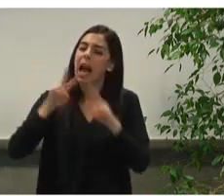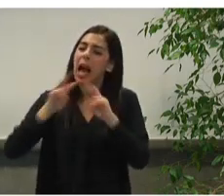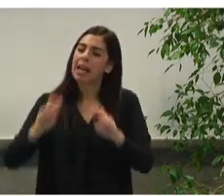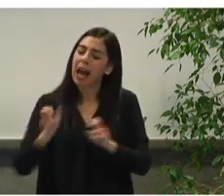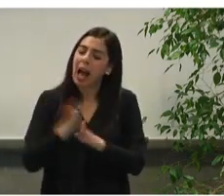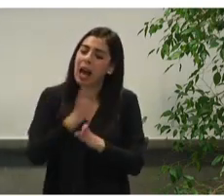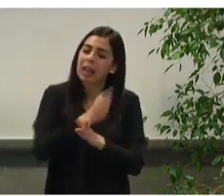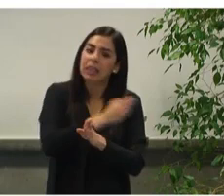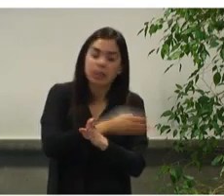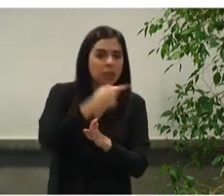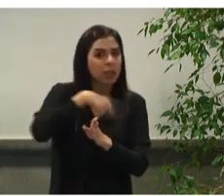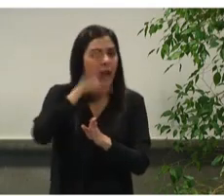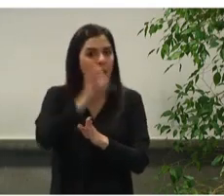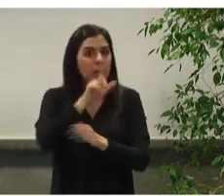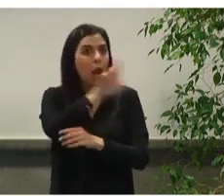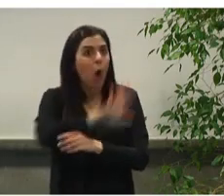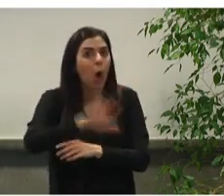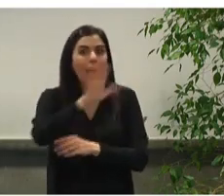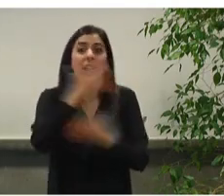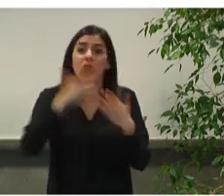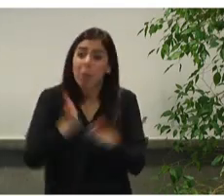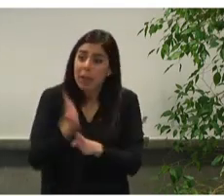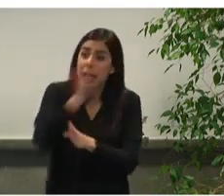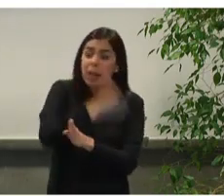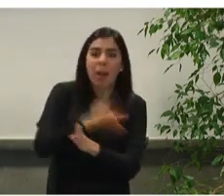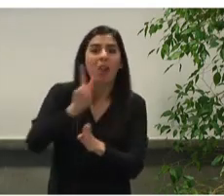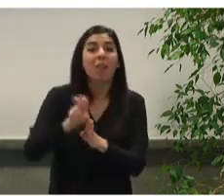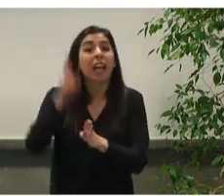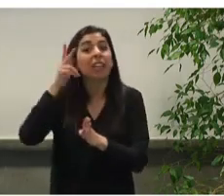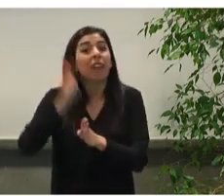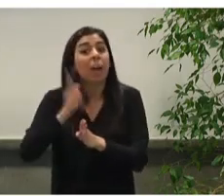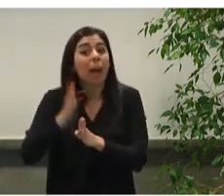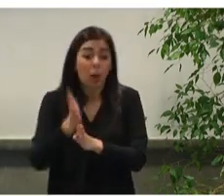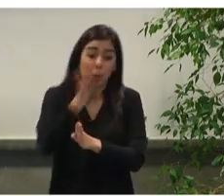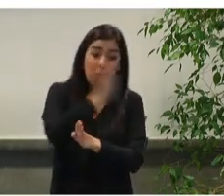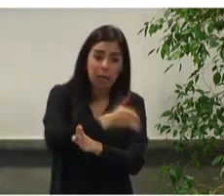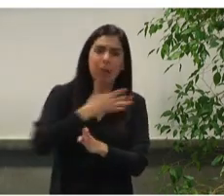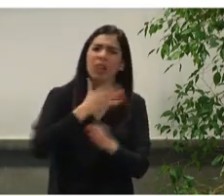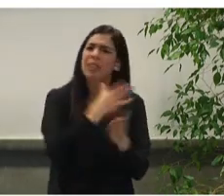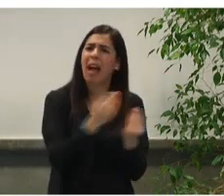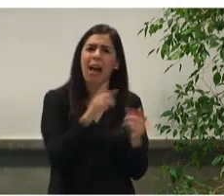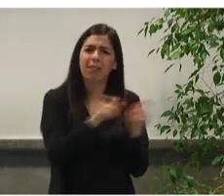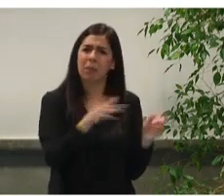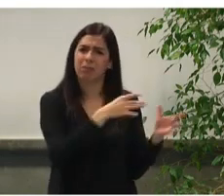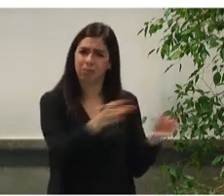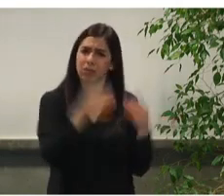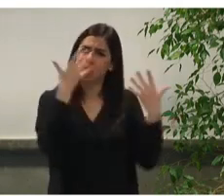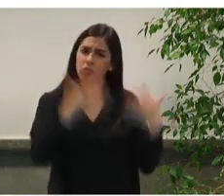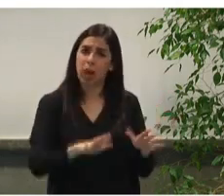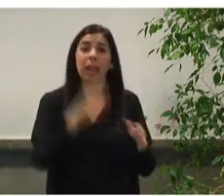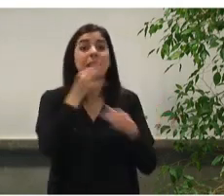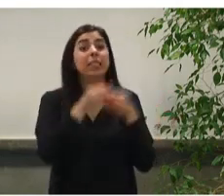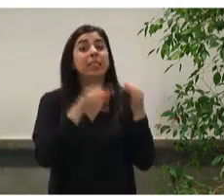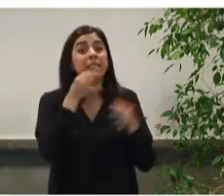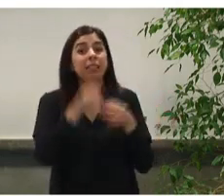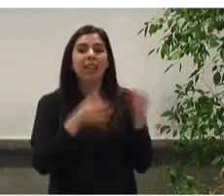c'erano moltissime persone infette in Lombardia ben prima del 20 di febbraio. E quindi l'epidemia vera, quella